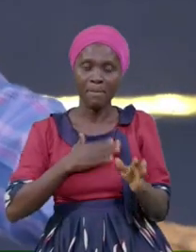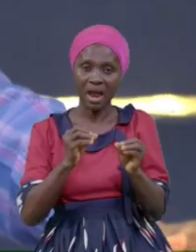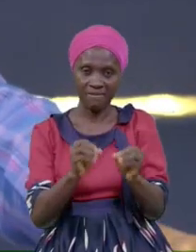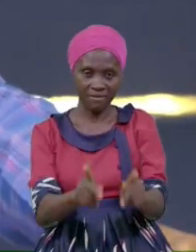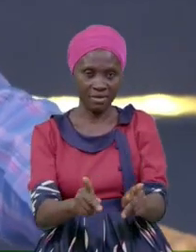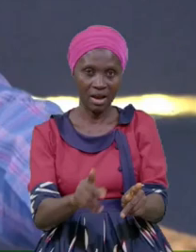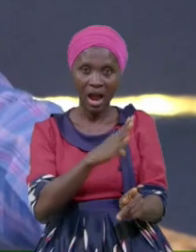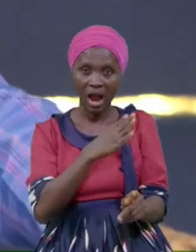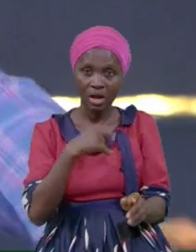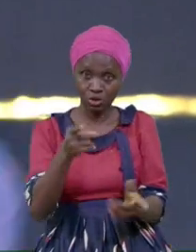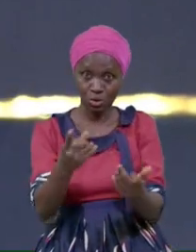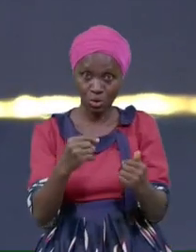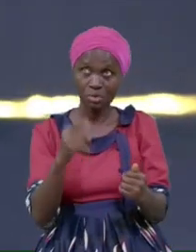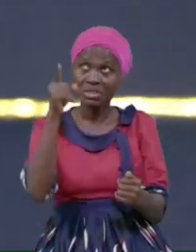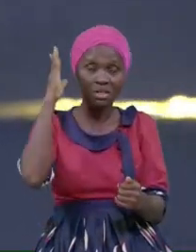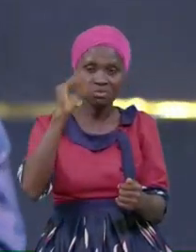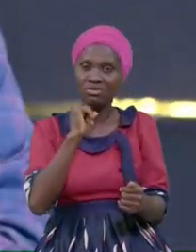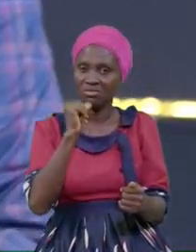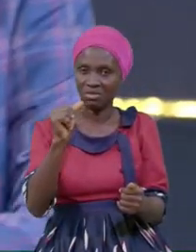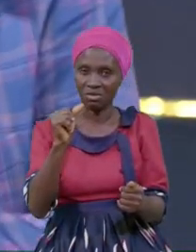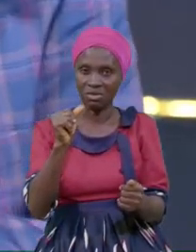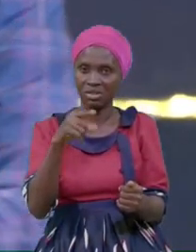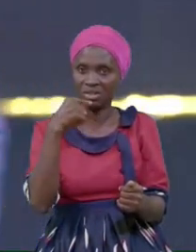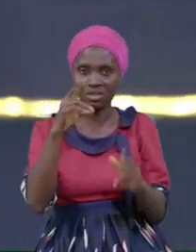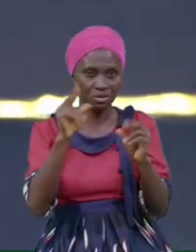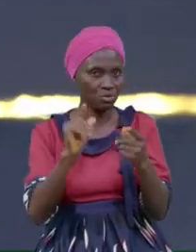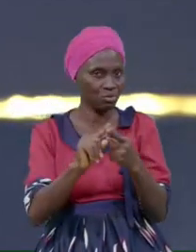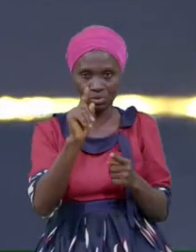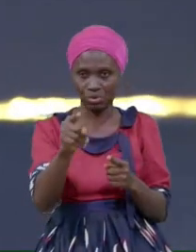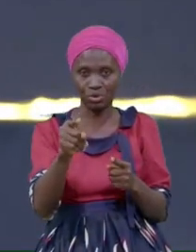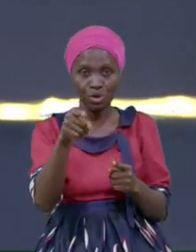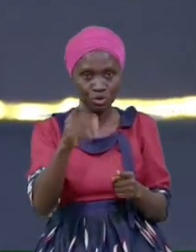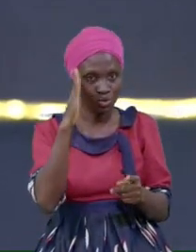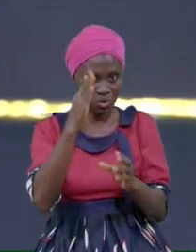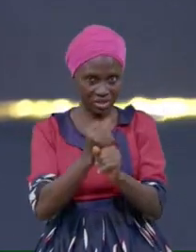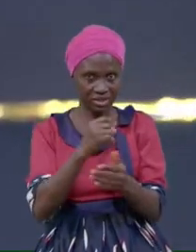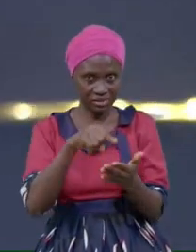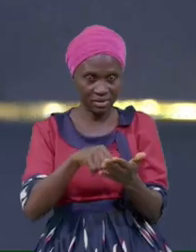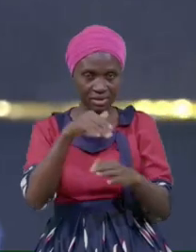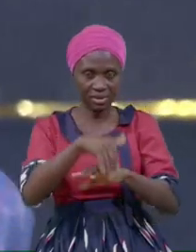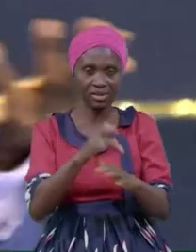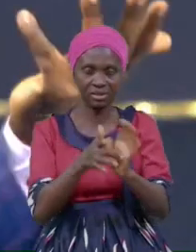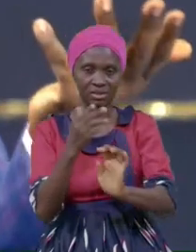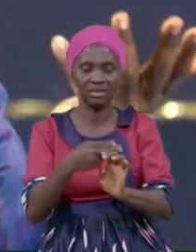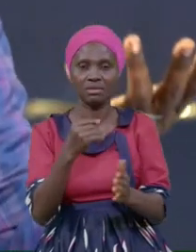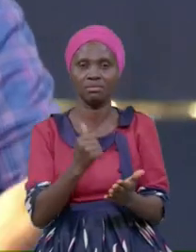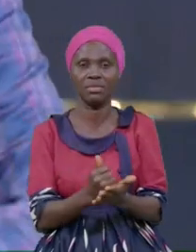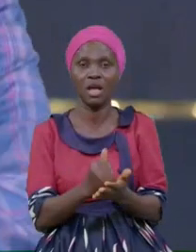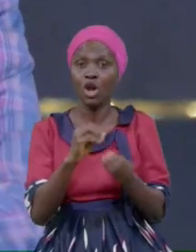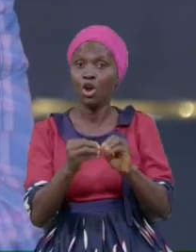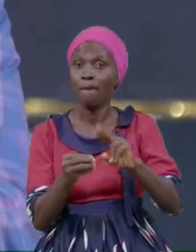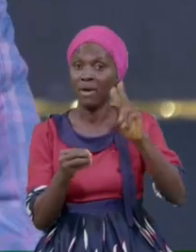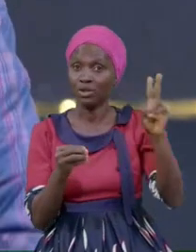diras pas non. Et Dieu ne te dira pas non. Tu l'auras ce soir. Deuxième point, nous voyons les produits